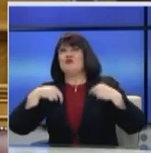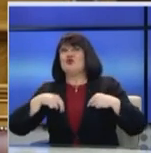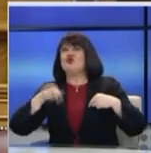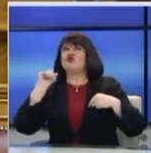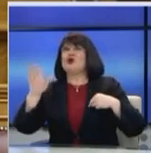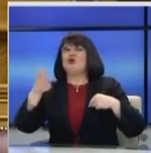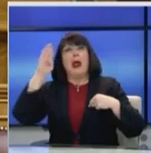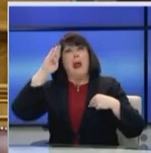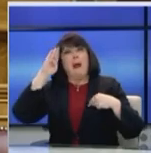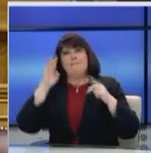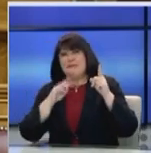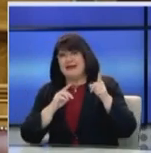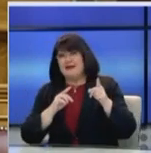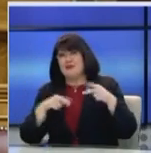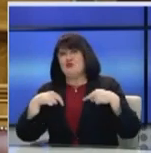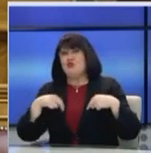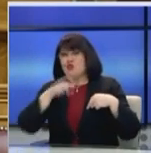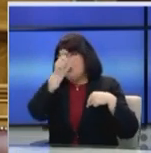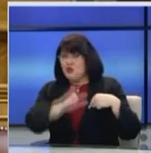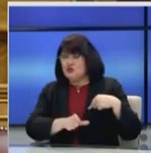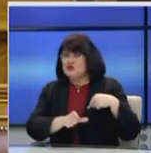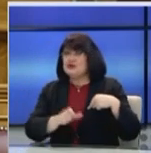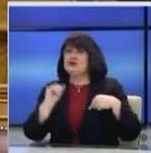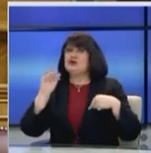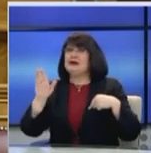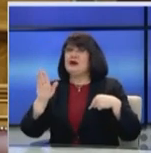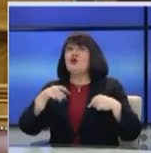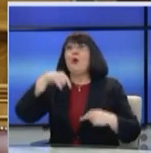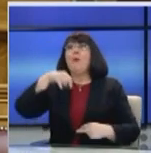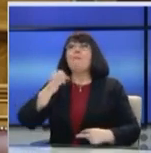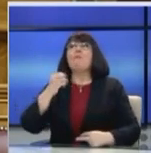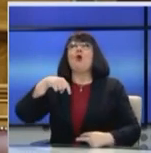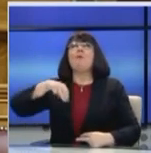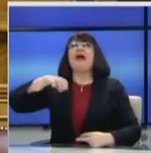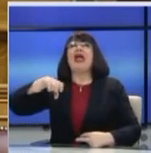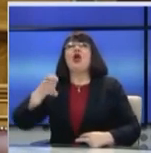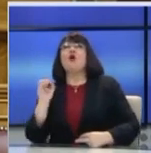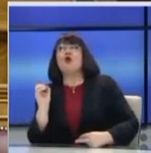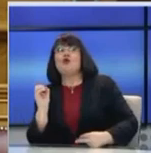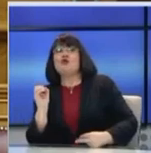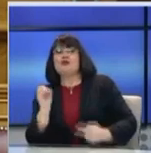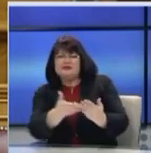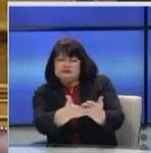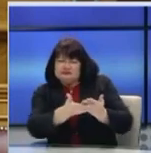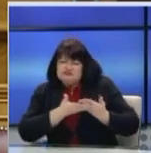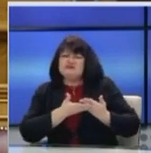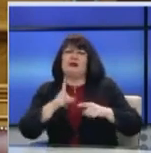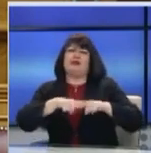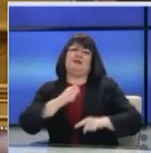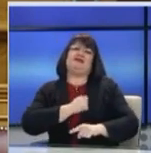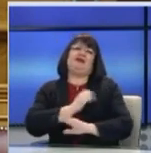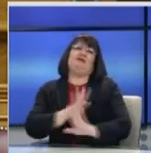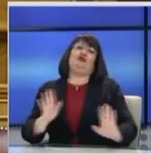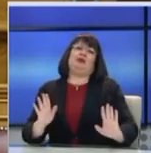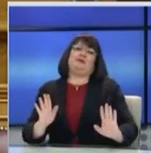State Department και από τον Υπουργό Εξωτερικών των ΗΠΑ, τον κύριο Πομπέο, ουδέποτε υπήρξαν τόσο υποστηρικτικές για τις ελληνικές